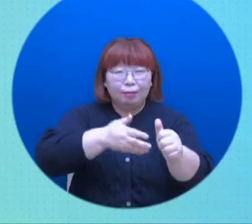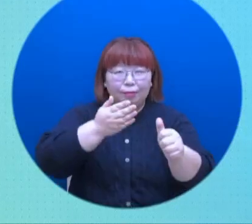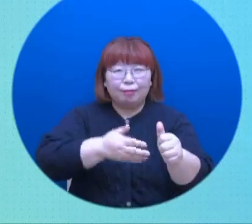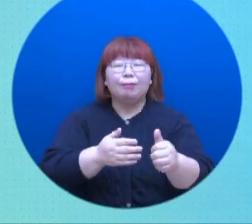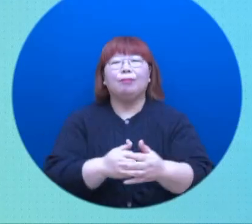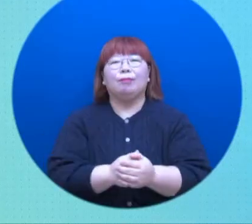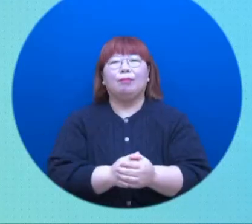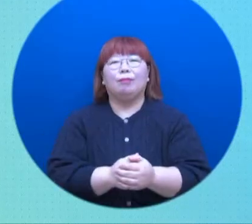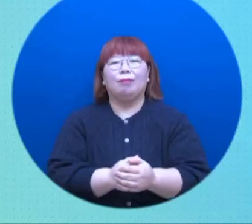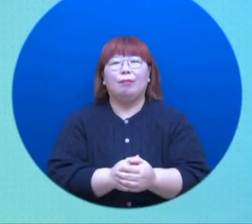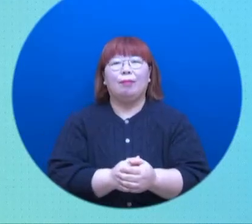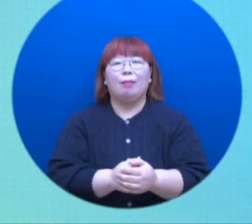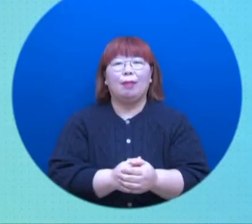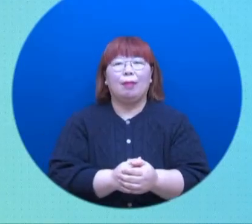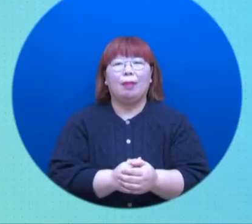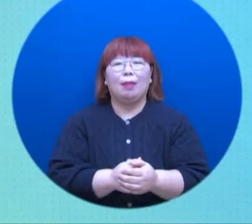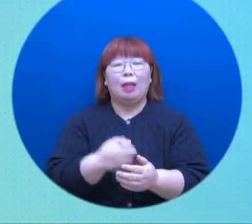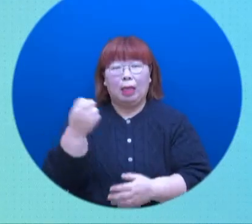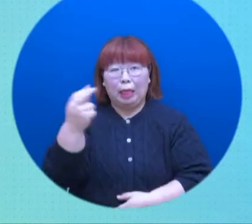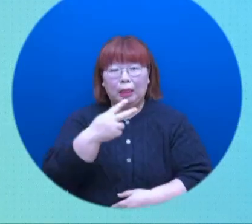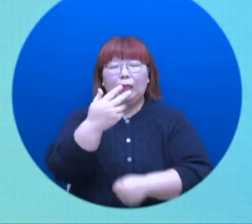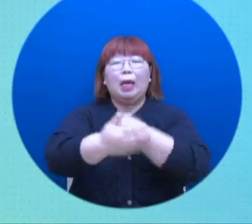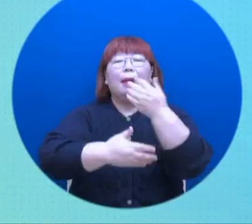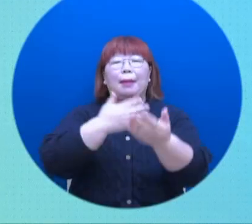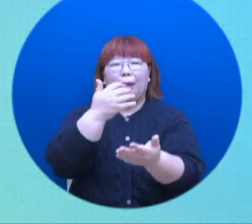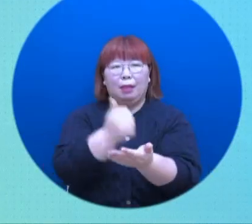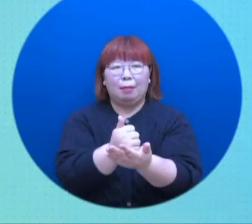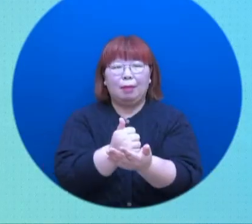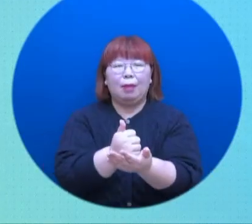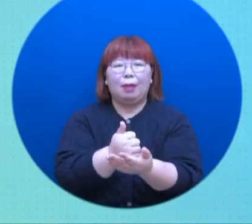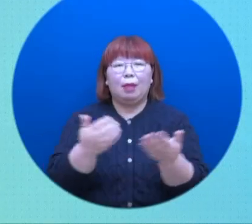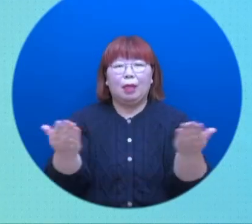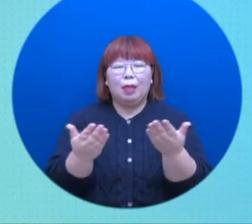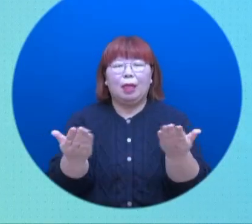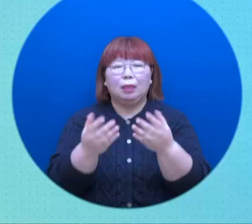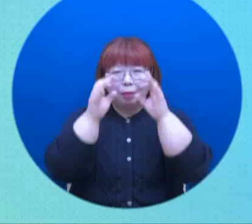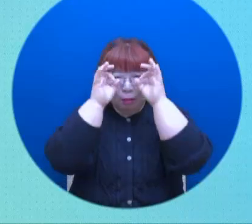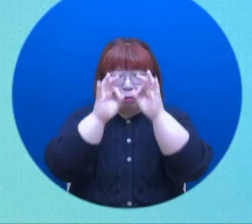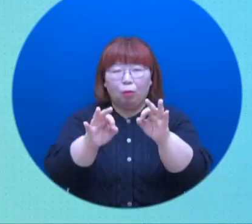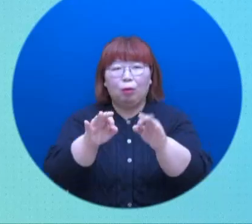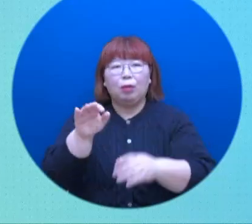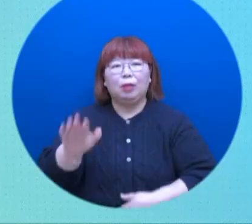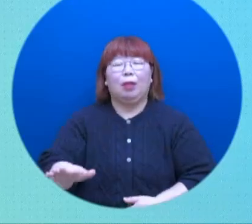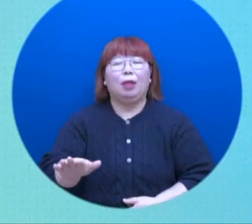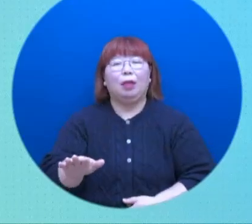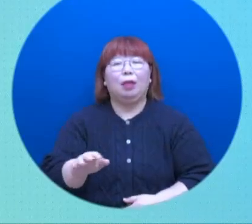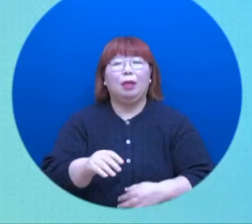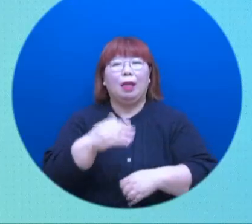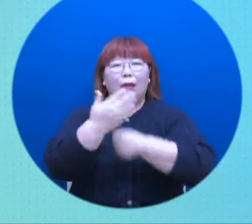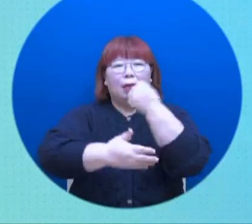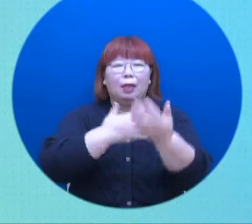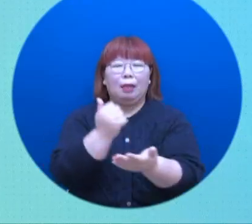네, 한 번 더 인사할 때 하나님의 일하심을 볼 것입니다 이렇게 인사할게요.